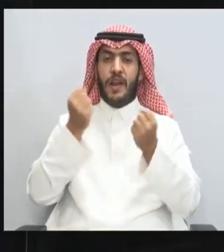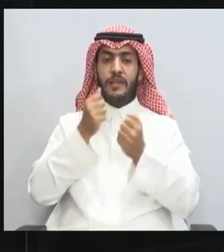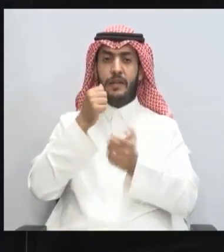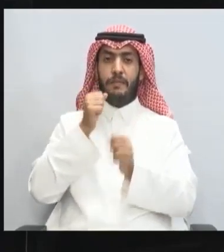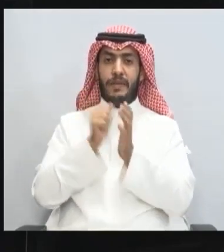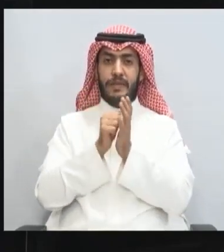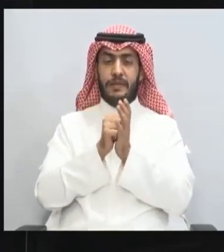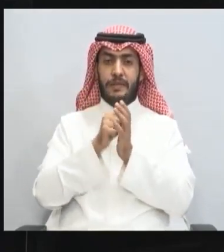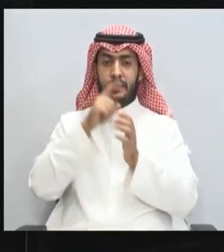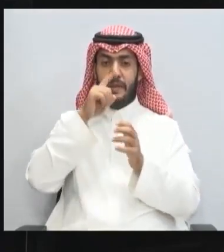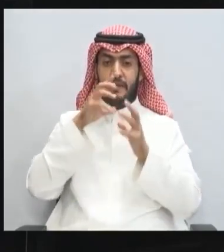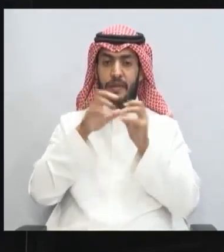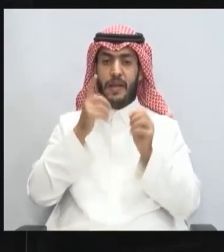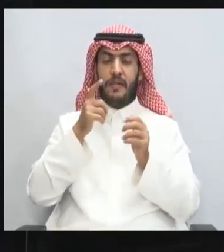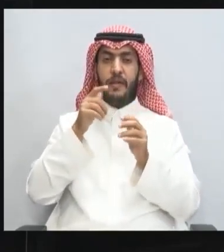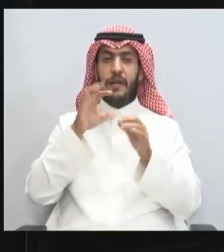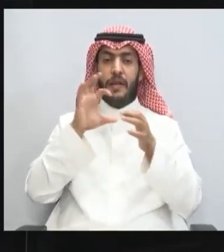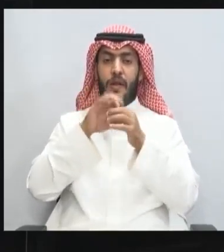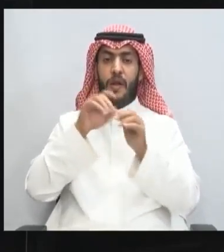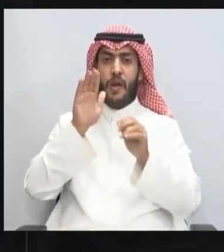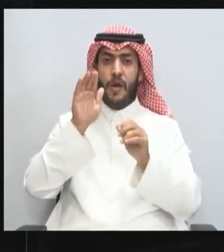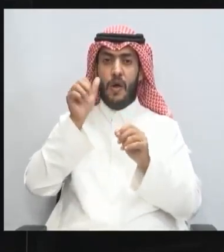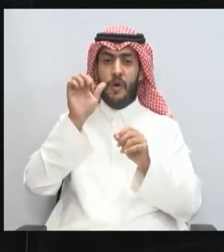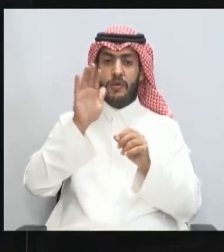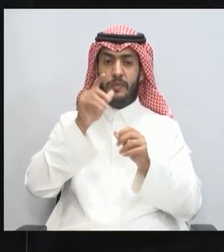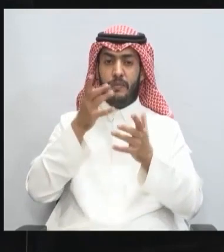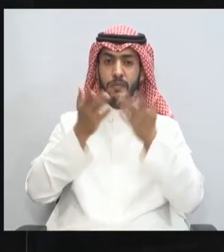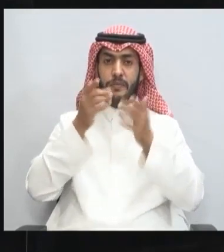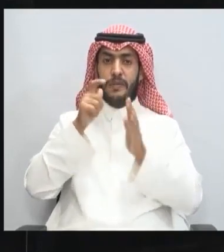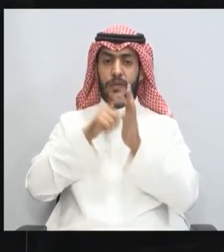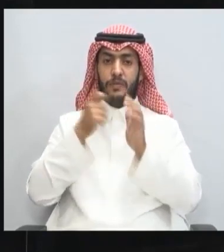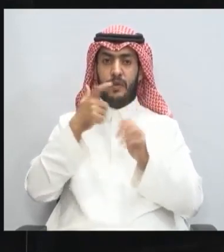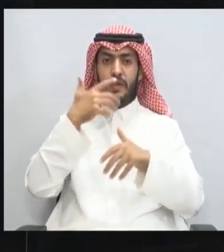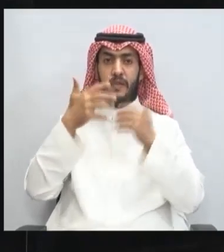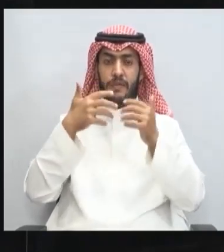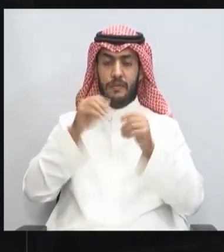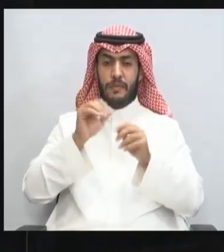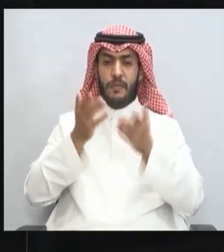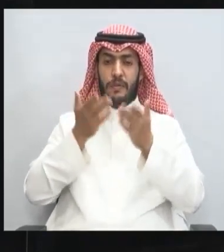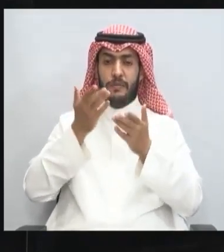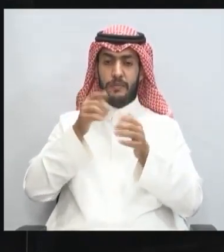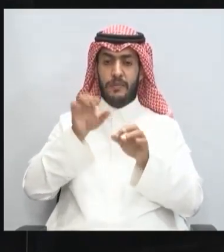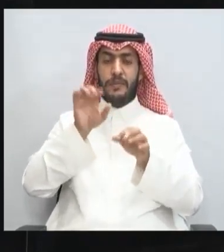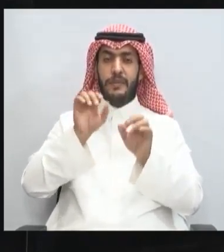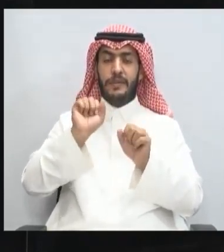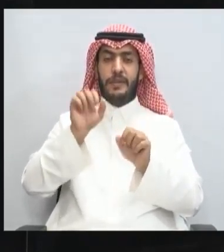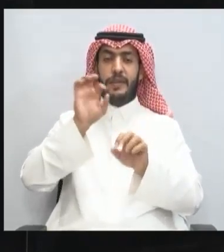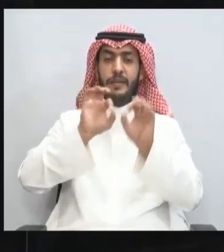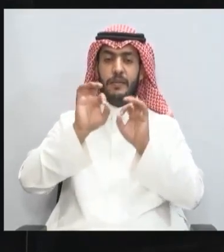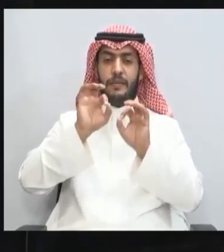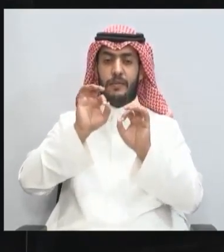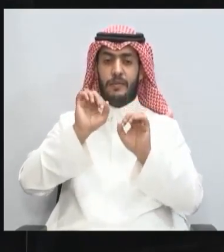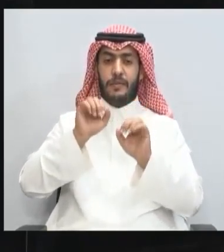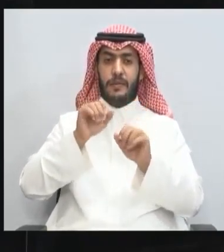منزلي فسر كيفيه ارتباط الاسس في معادله قانون سرعه التفاعل بالمعاملات في